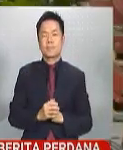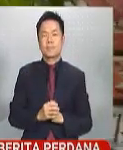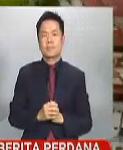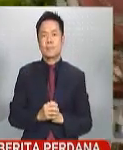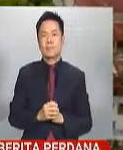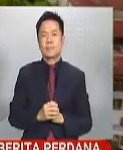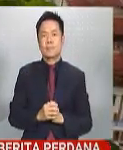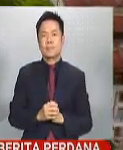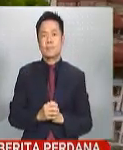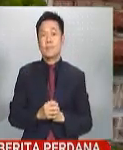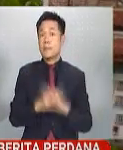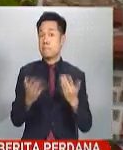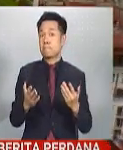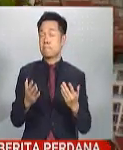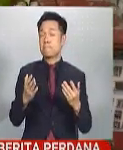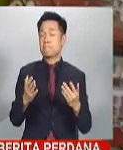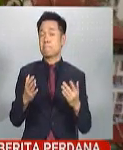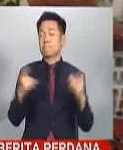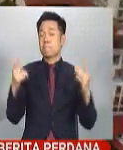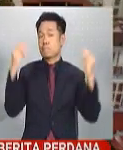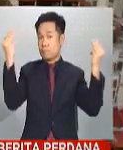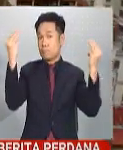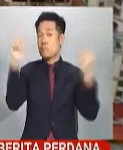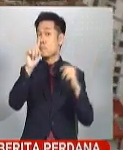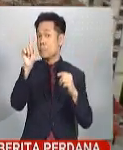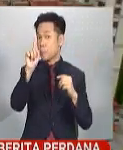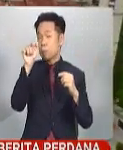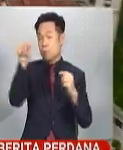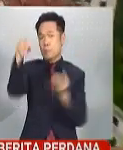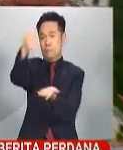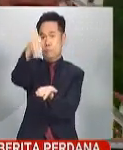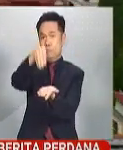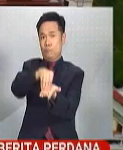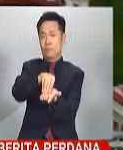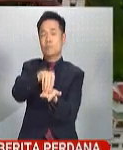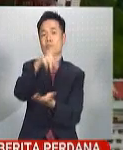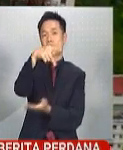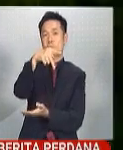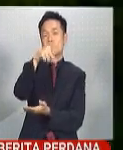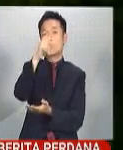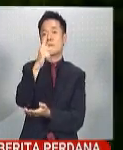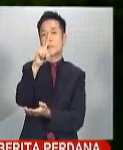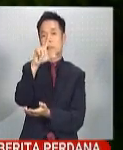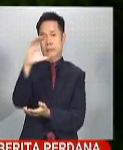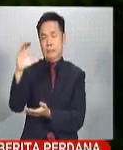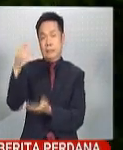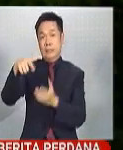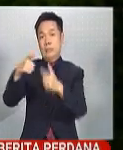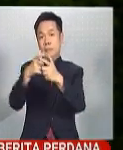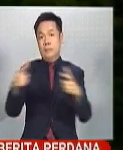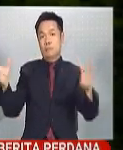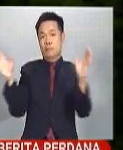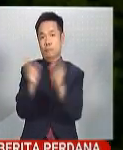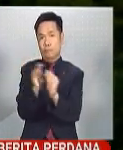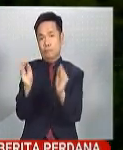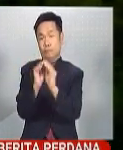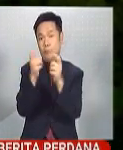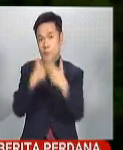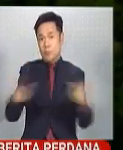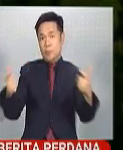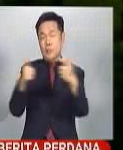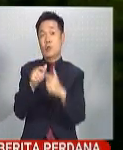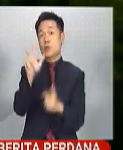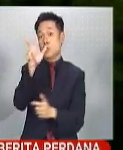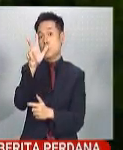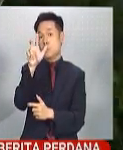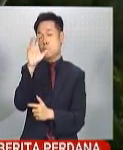Acara tersebut bakal berlangsung pada 4 dan 5 April di Pusat Konvensyen Kuala Lumpur, melibatkan lebih 230 pemain industri. Beliau turut